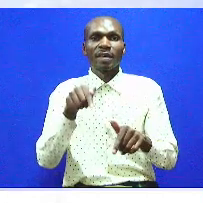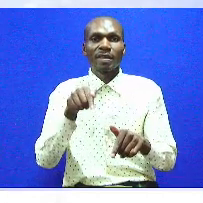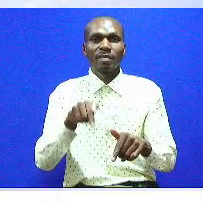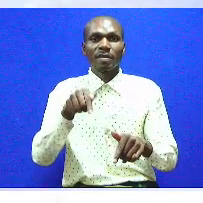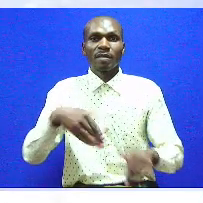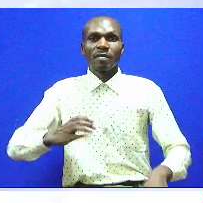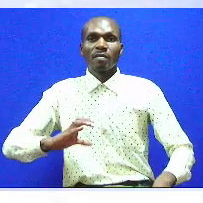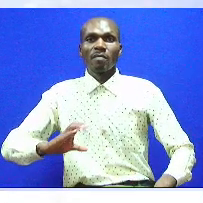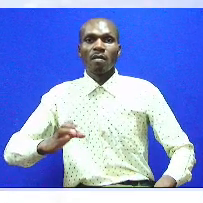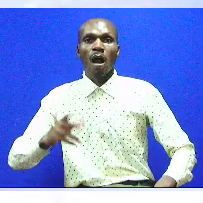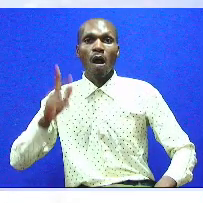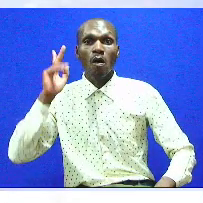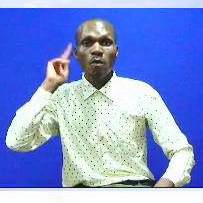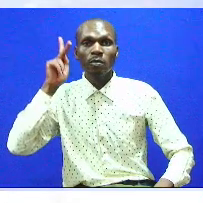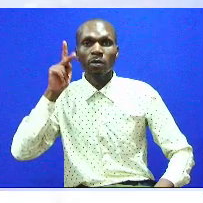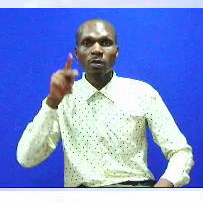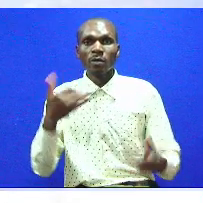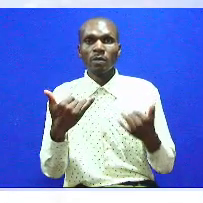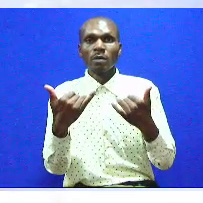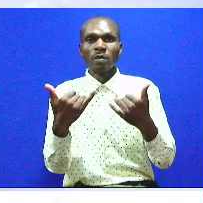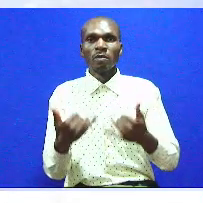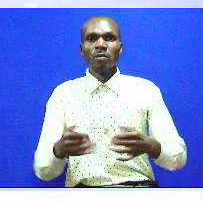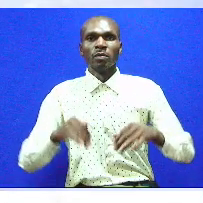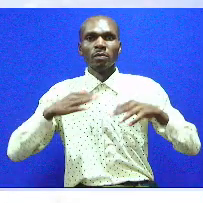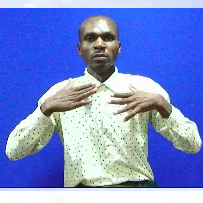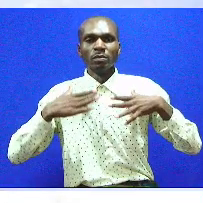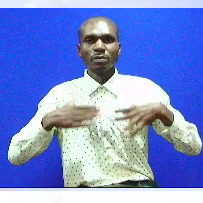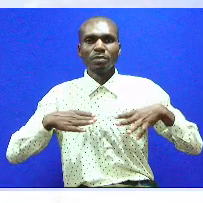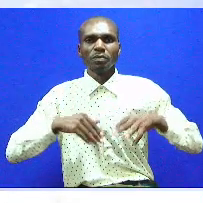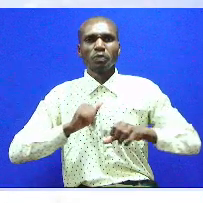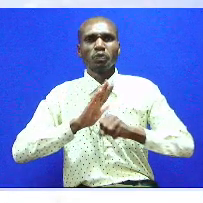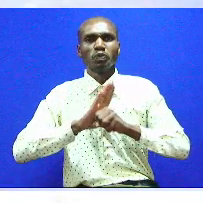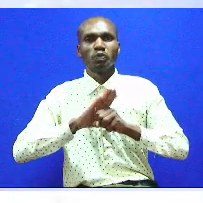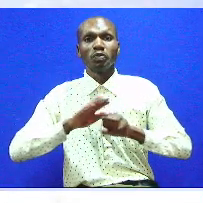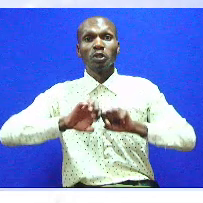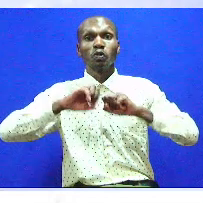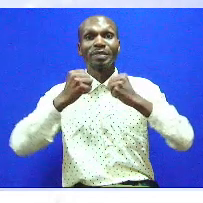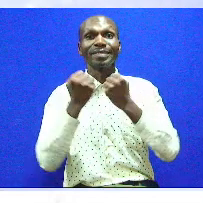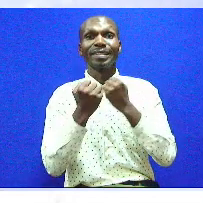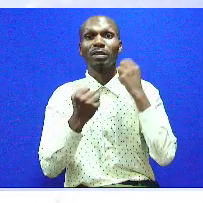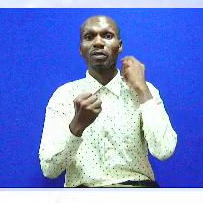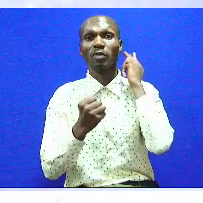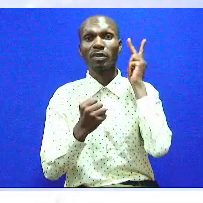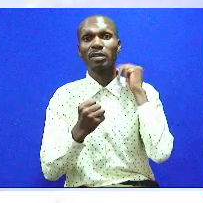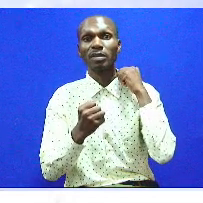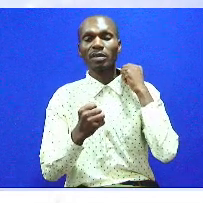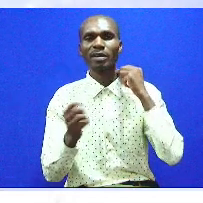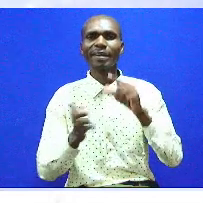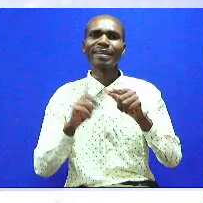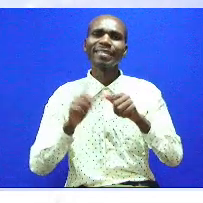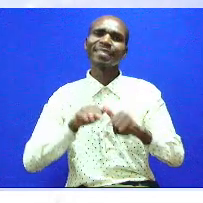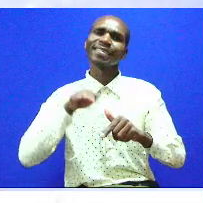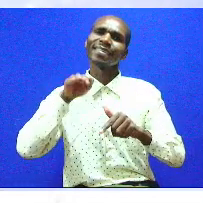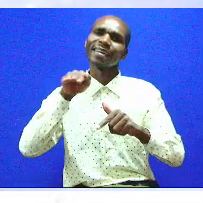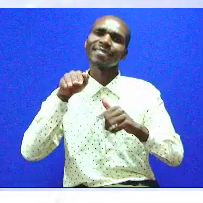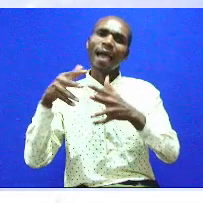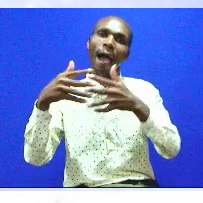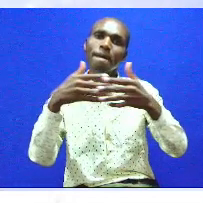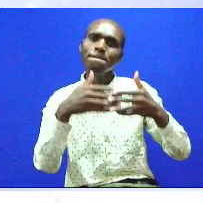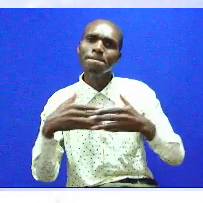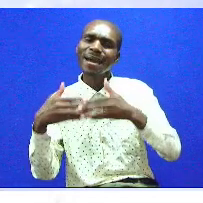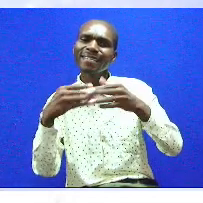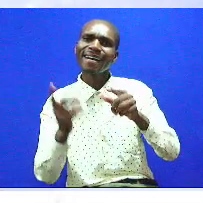County ya Kisii asibono Mwanyagetinge Heritage Council ya nyarirege kuboria ense ya bongeresa kwene kibuna